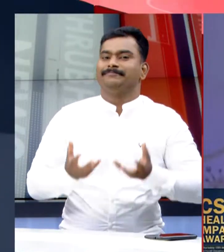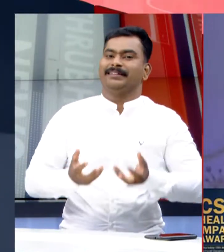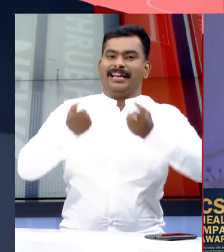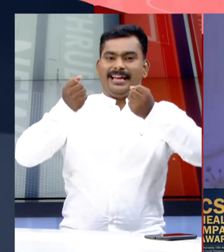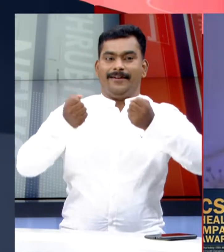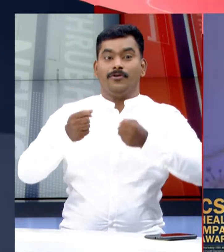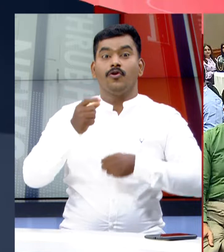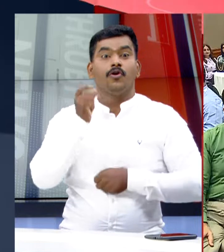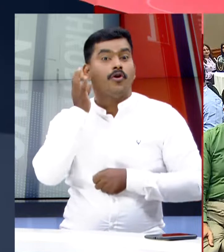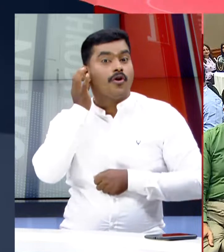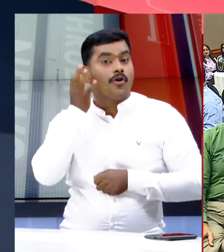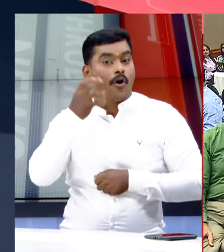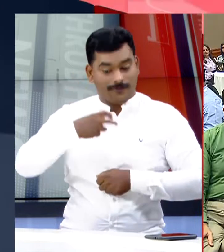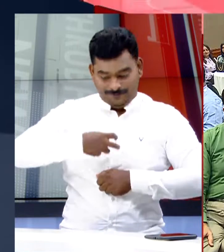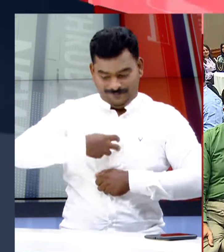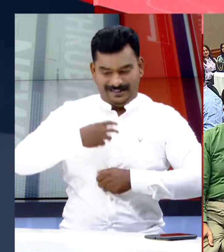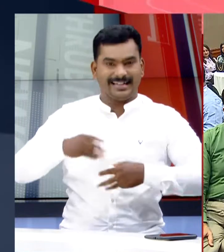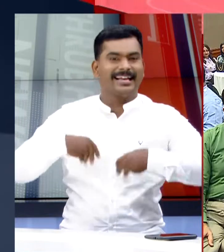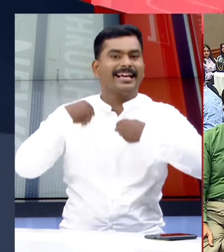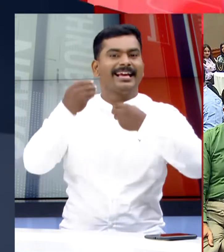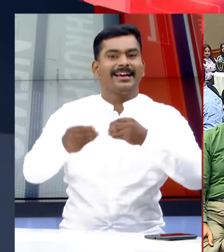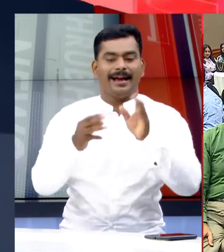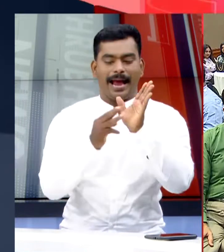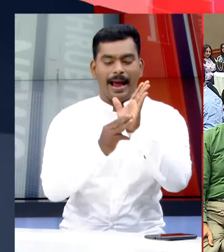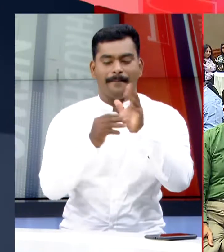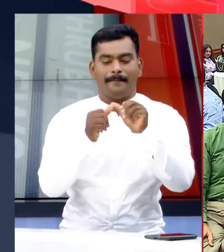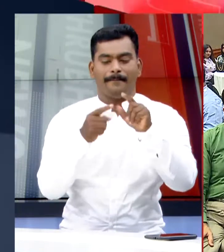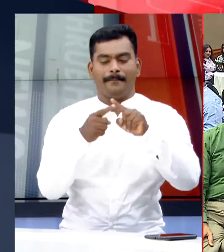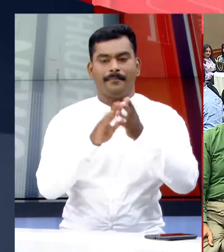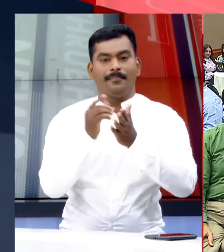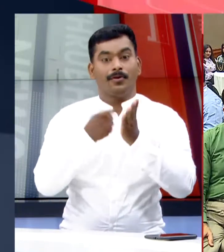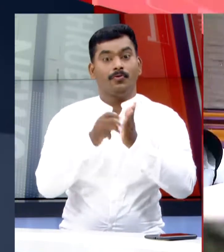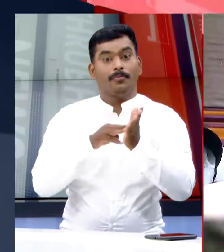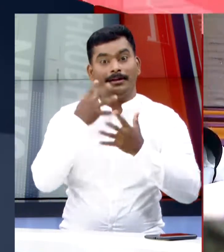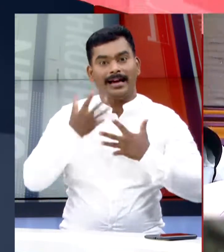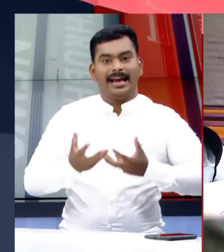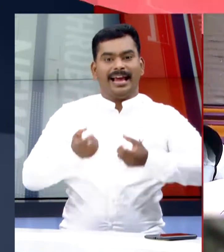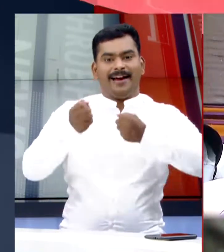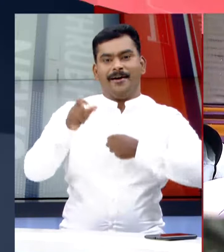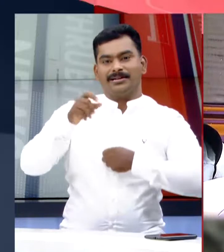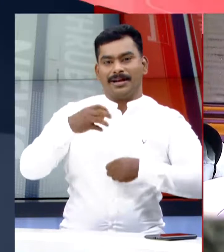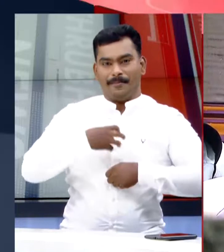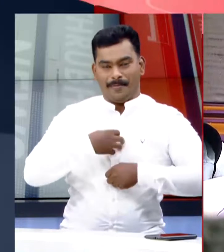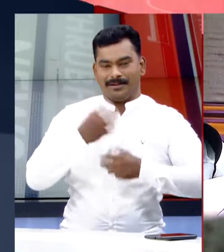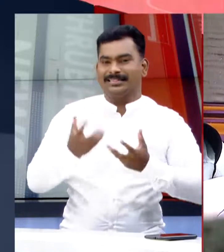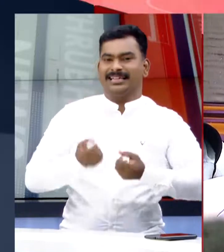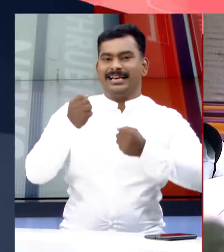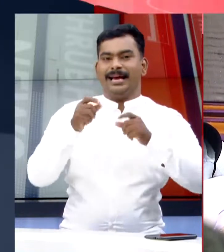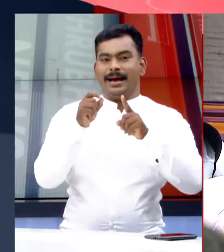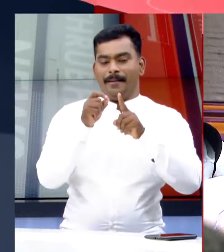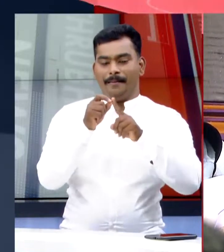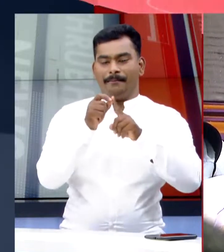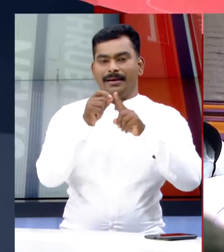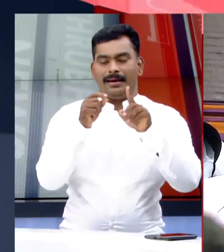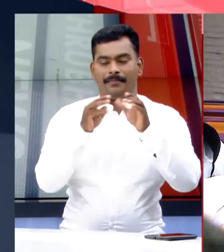വിഭാഗത്തിൽ ഗോൾഡ് അവാർഡാണ് ലഭിച്ചത്. ഡൽഹിയിൽ നടന്ന പരിപാടിയിൽ മോട്ടിവേഷണൽ സ്പീക്കർ ശിവ് ഖേരയിൽ നിന്ന് മാതൃഭൂമി ന്യൂസ് റീജിയണൽ എഡിറ്റർ പി ബസന്ത്